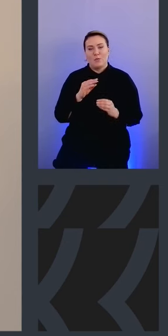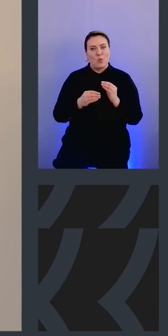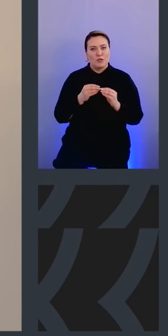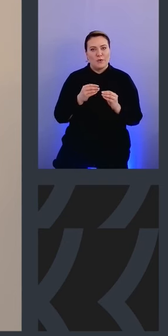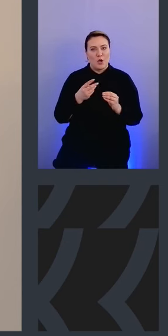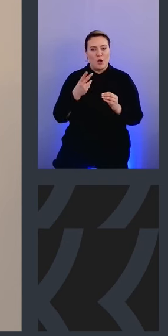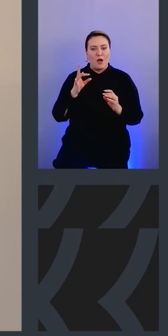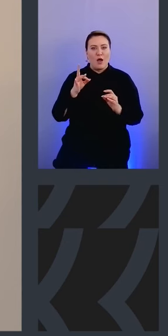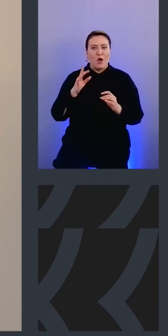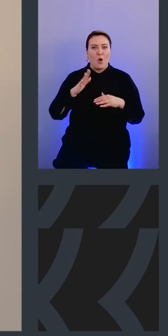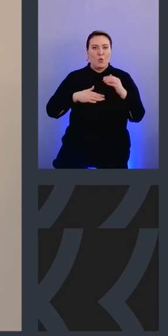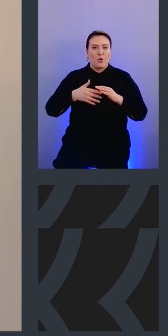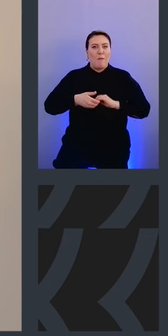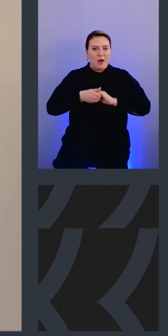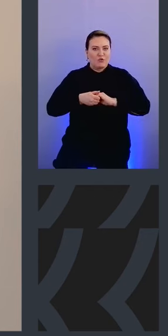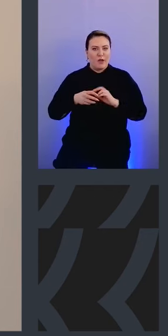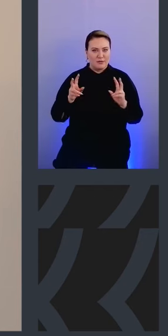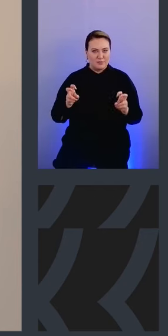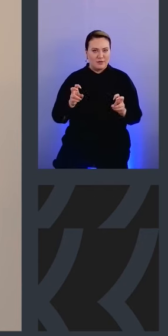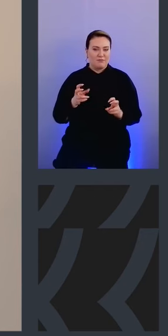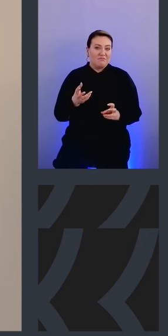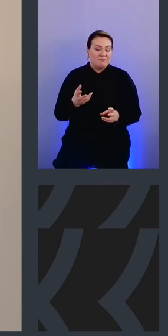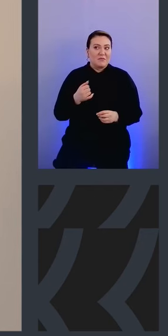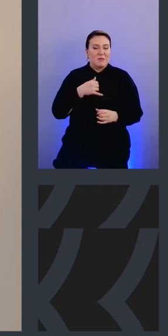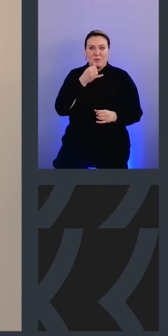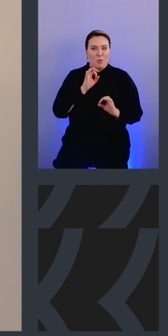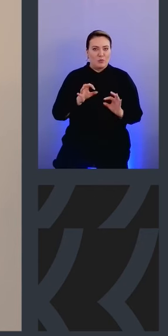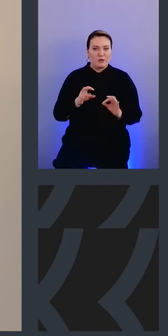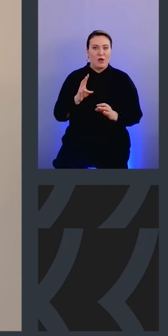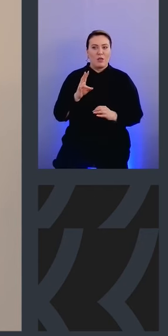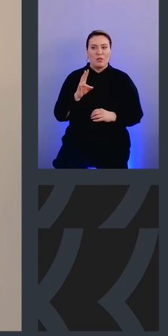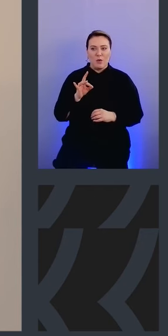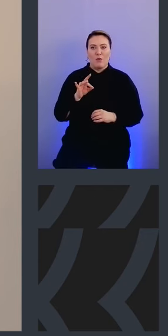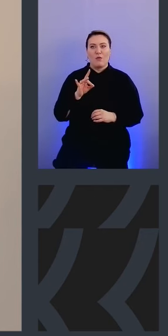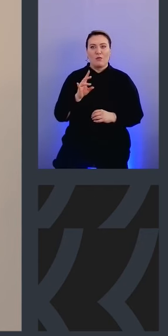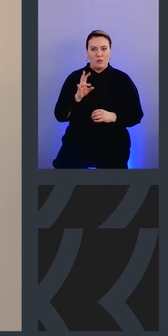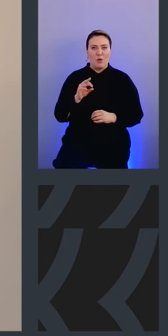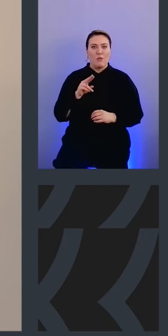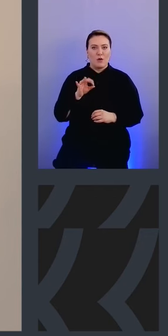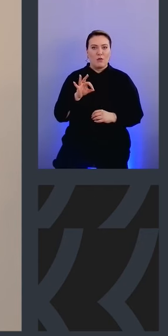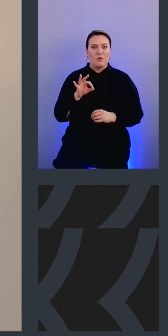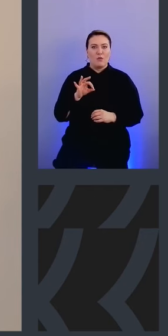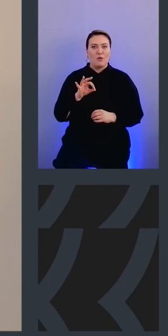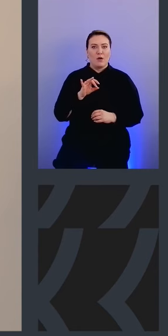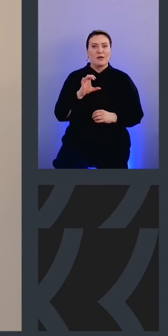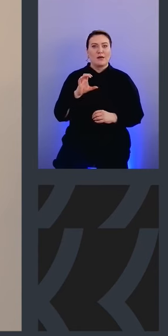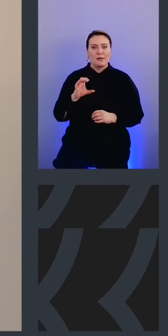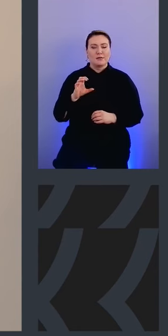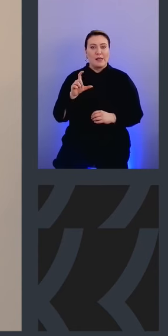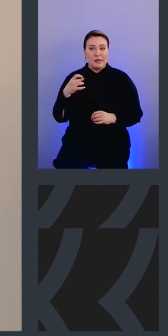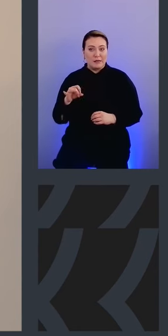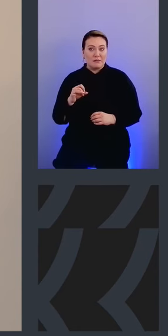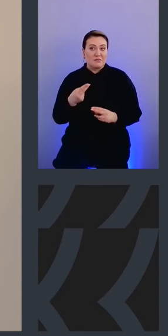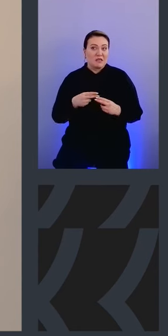в основе, ну, уязвимость RSA — это такой тоже достаточно спорный вопрос. То